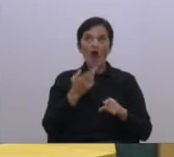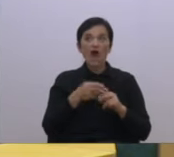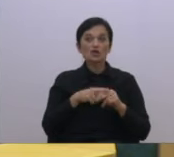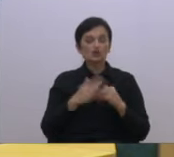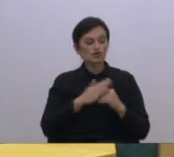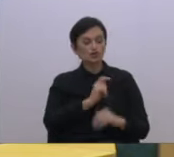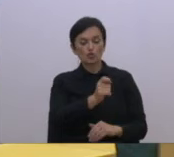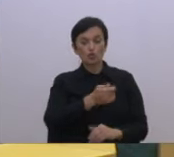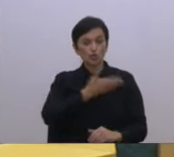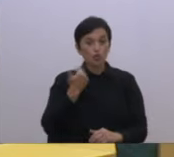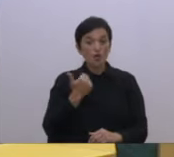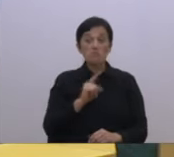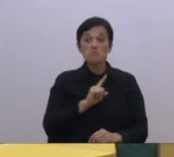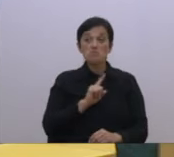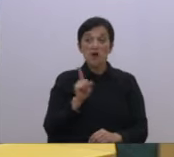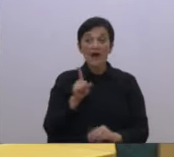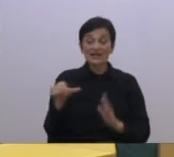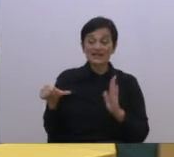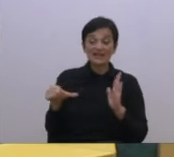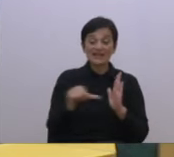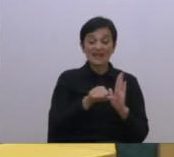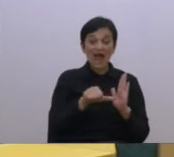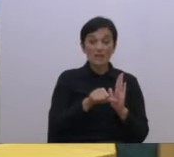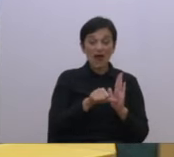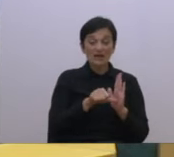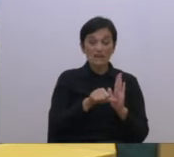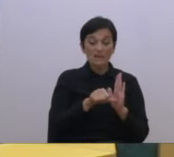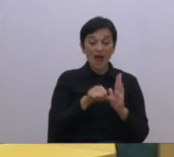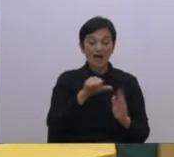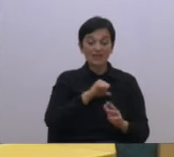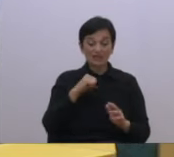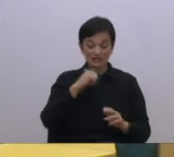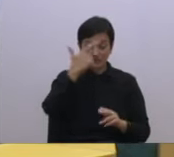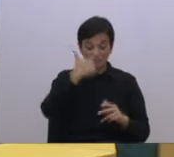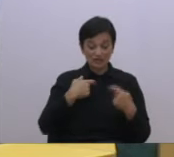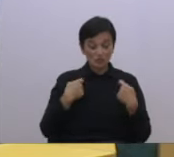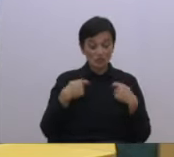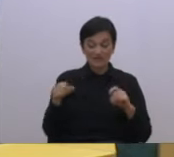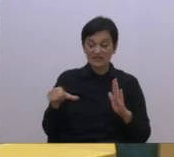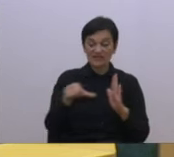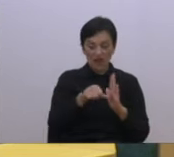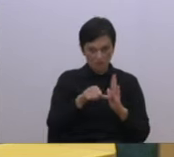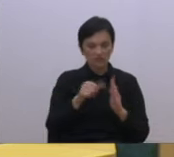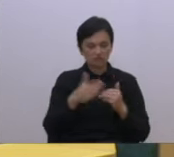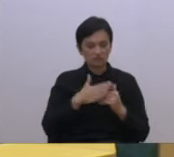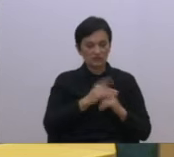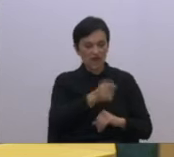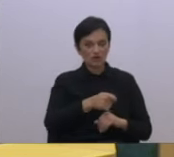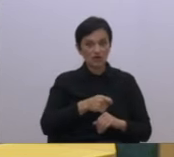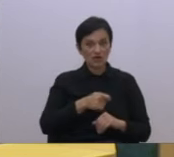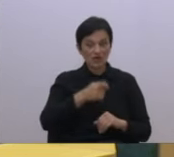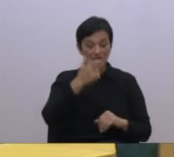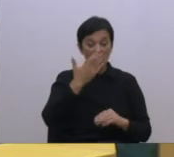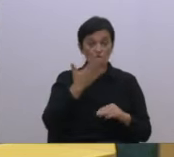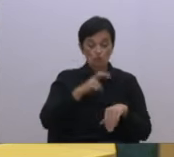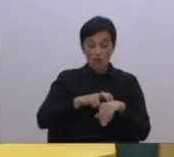არ სჯის, ხომ? მაგრამ დახმარება თვითკოლობაში არის დასჯადი. დახმარება თვითდაზიანებაში. ექიმთან